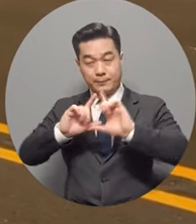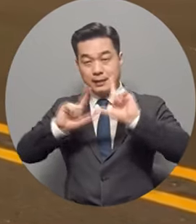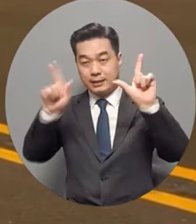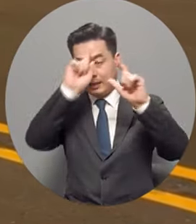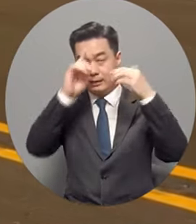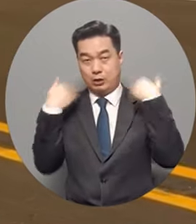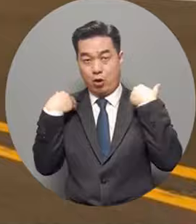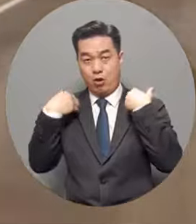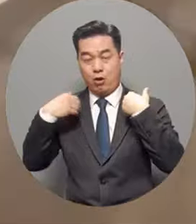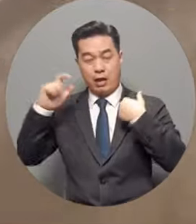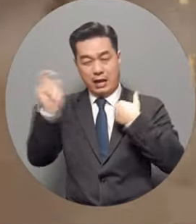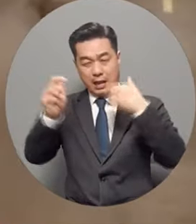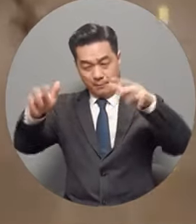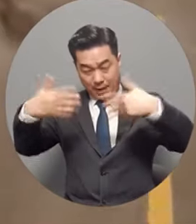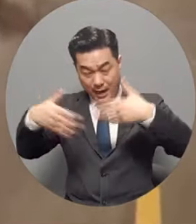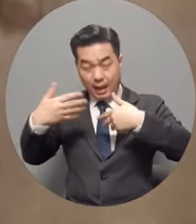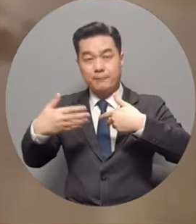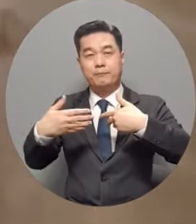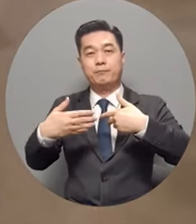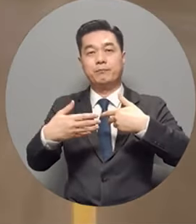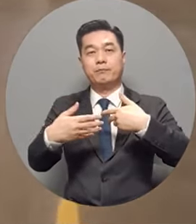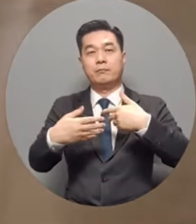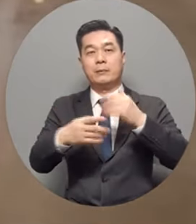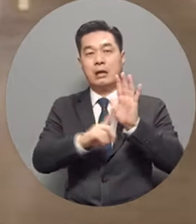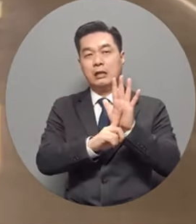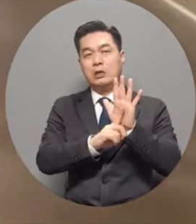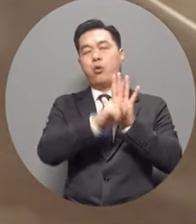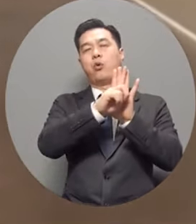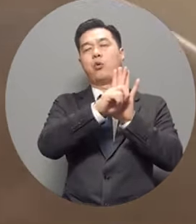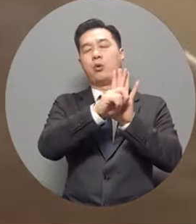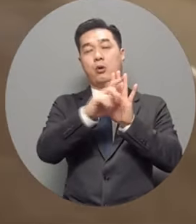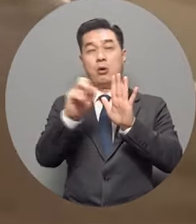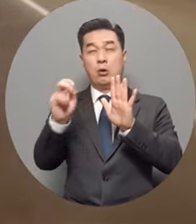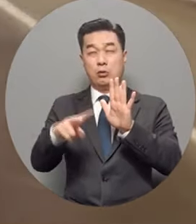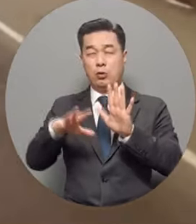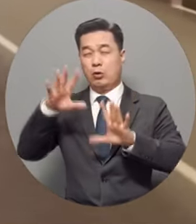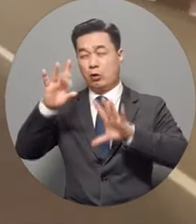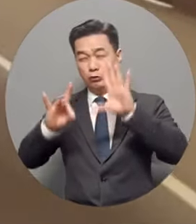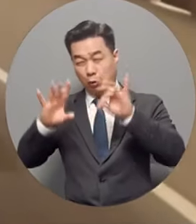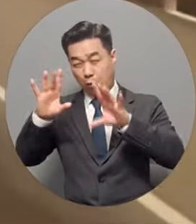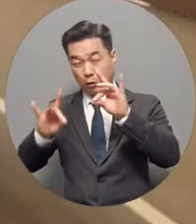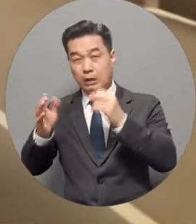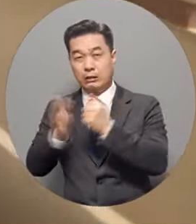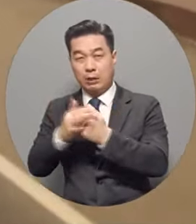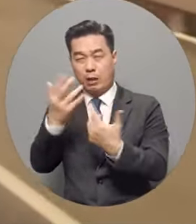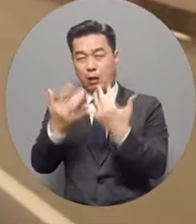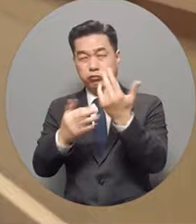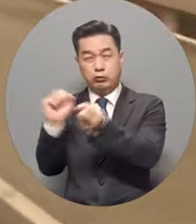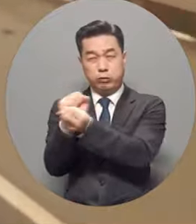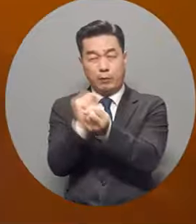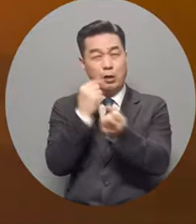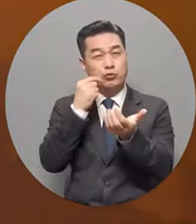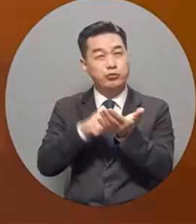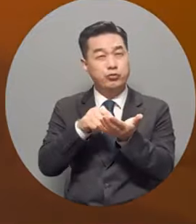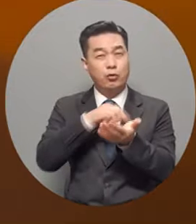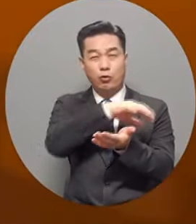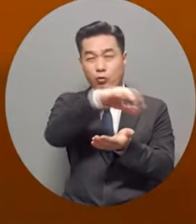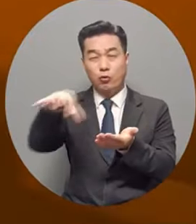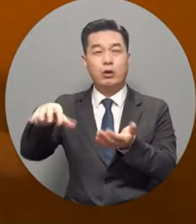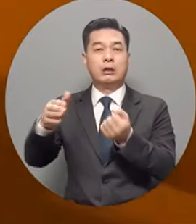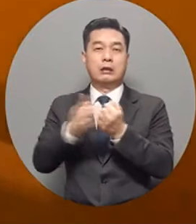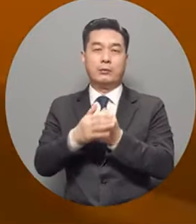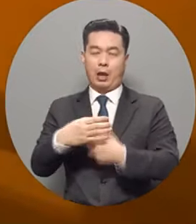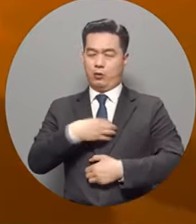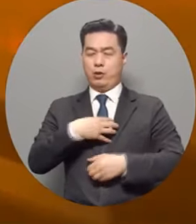바람과 높은 기온 낮은 습도 등 산불이 발생하기 좋은 조건이라며 미국 중부의 여러 주의 화재 위험